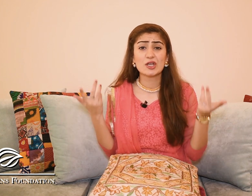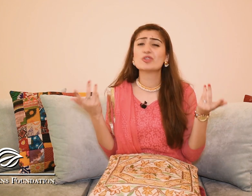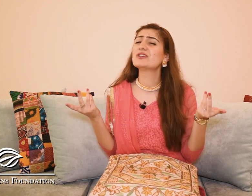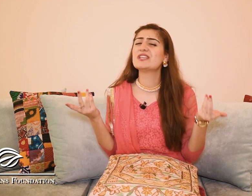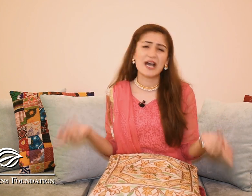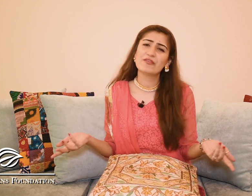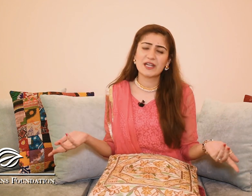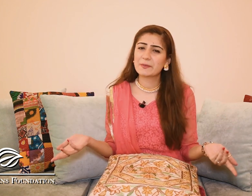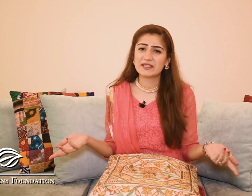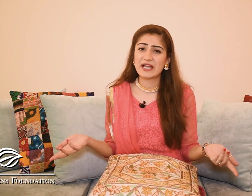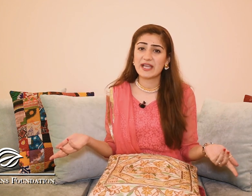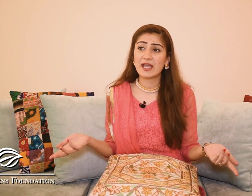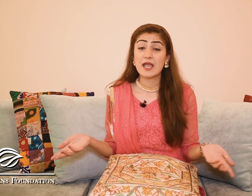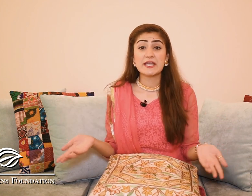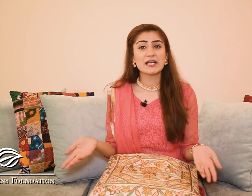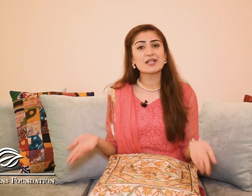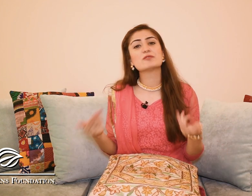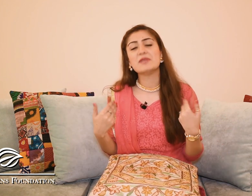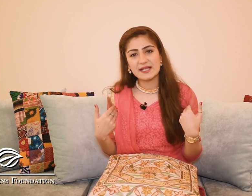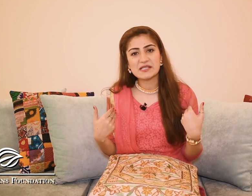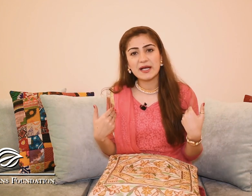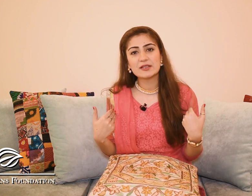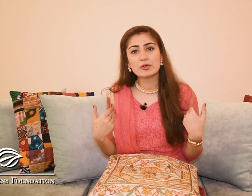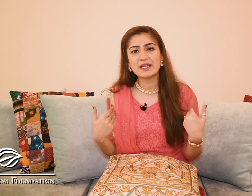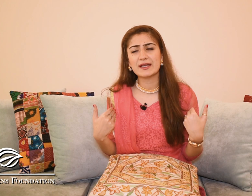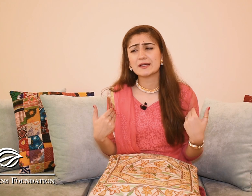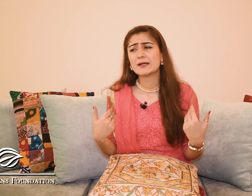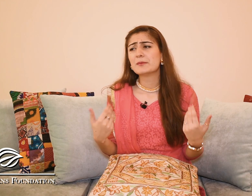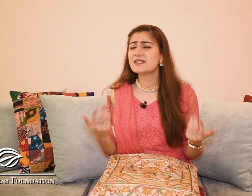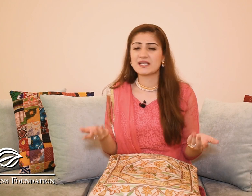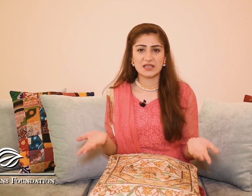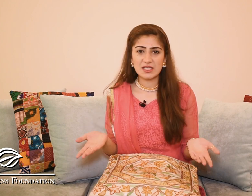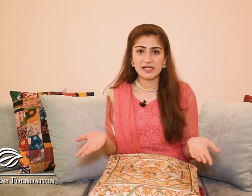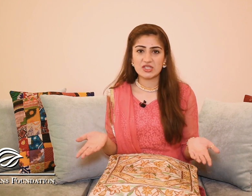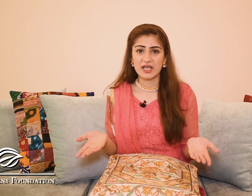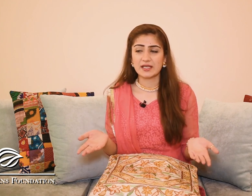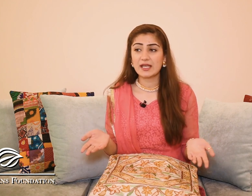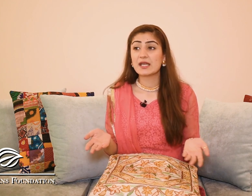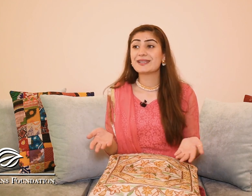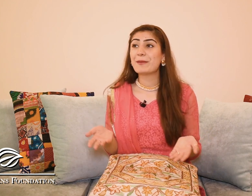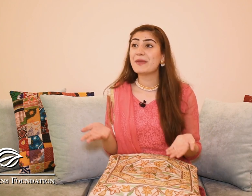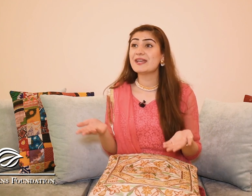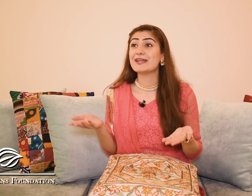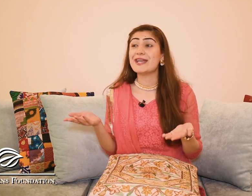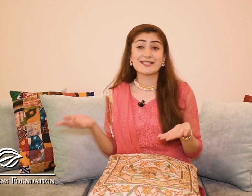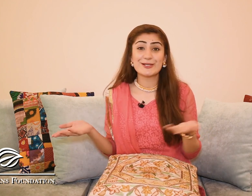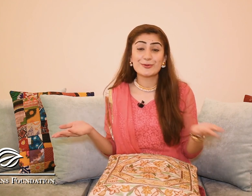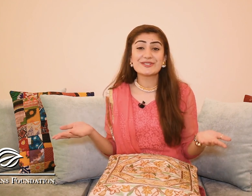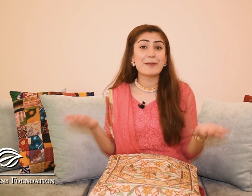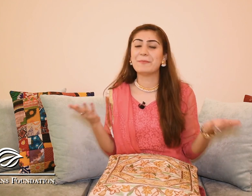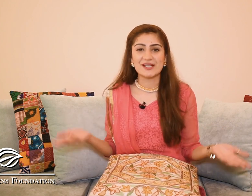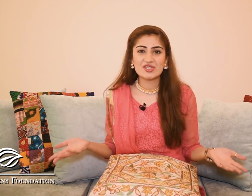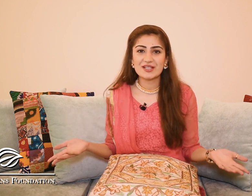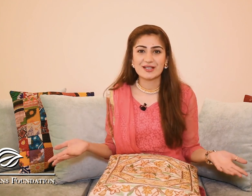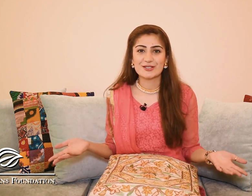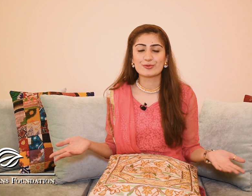है तो क्या फर्क पड़ता है? इंग्लिश मेरी जबान थोड़ी है, बस इतनी आनी चाहिए कि मैं ऐसे लोगों